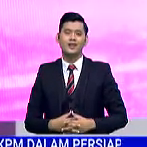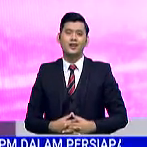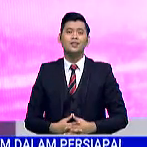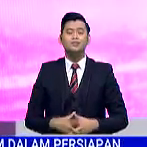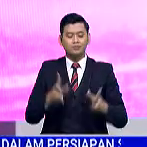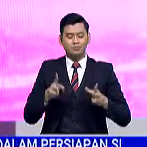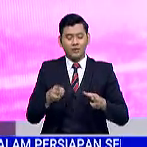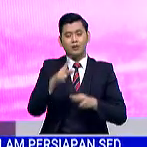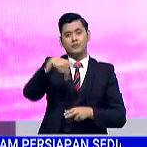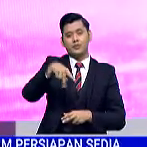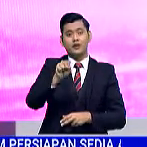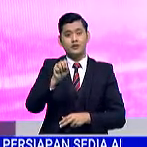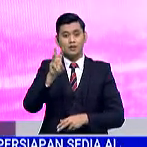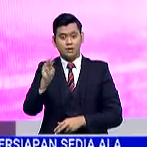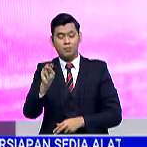Pelancaran PSM